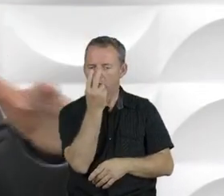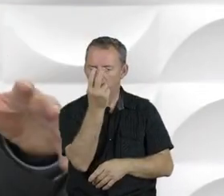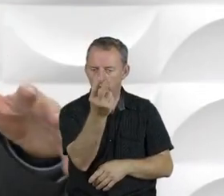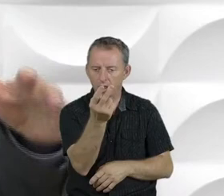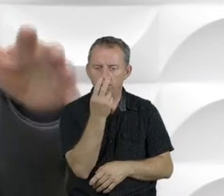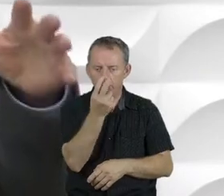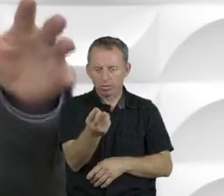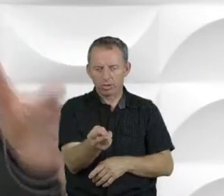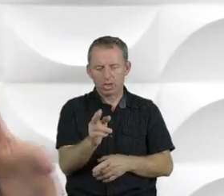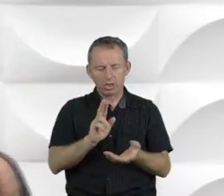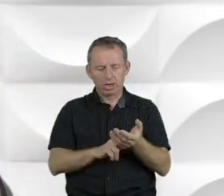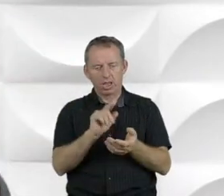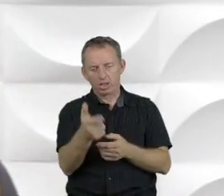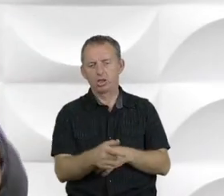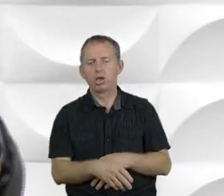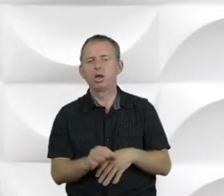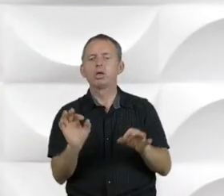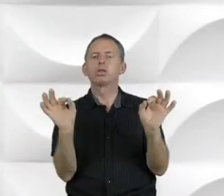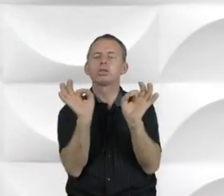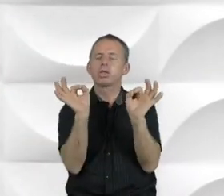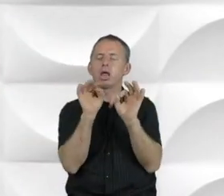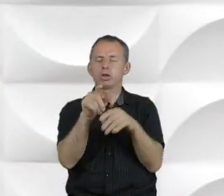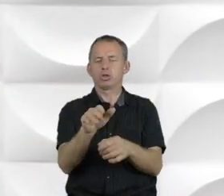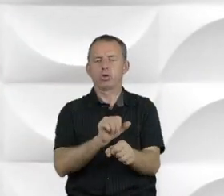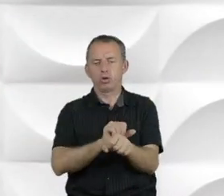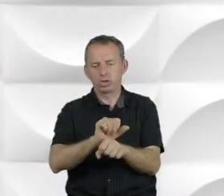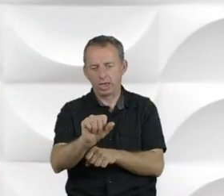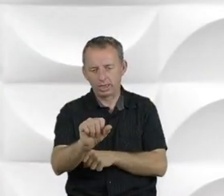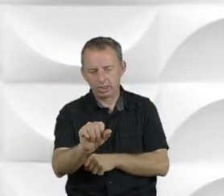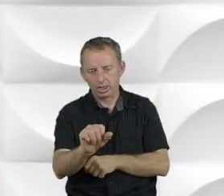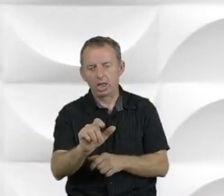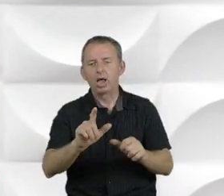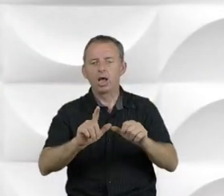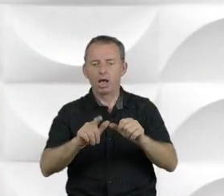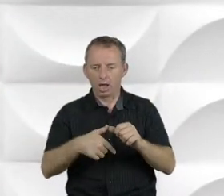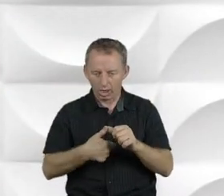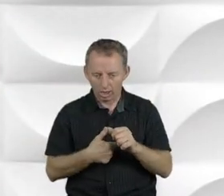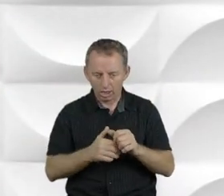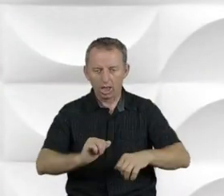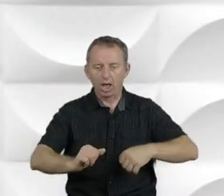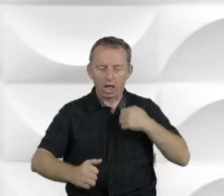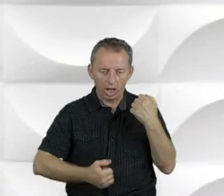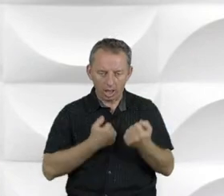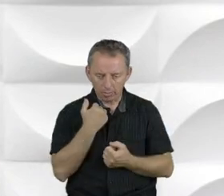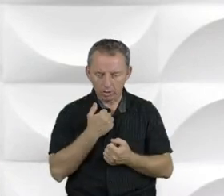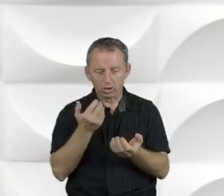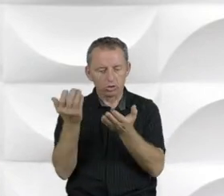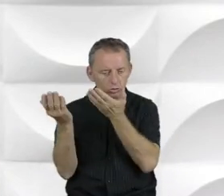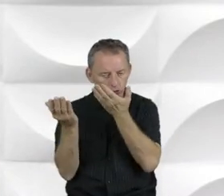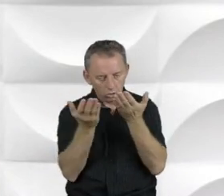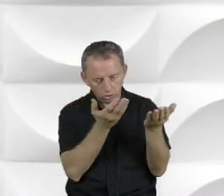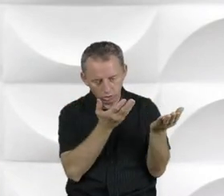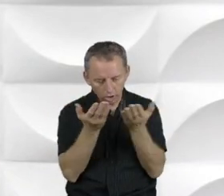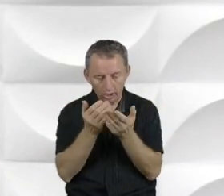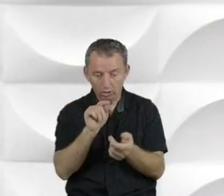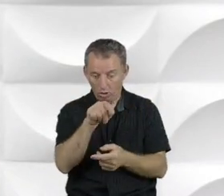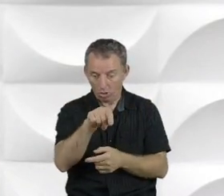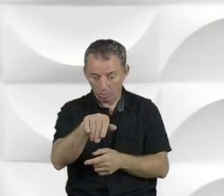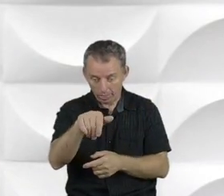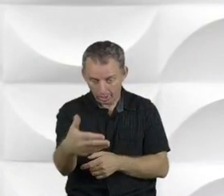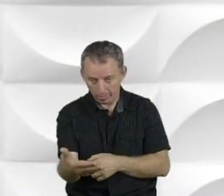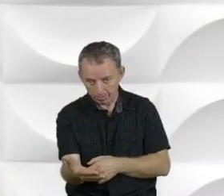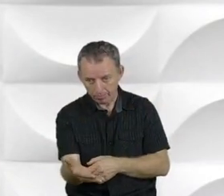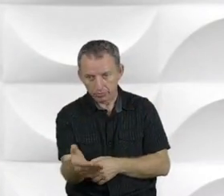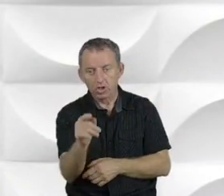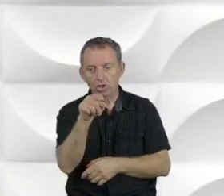popatrzeć na to, jak straszne to jest, ale abyśmy czytając o tym, że